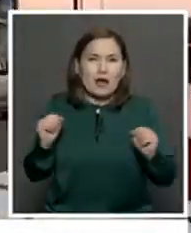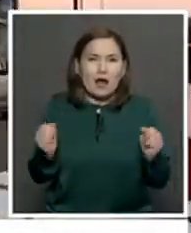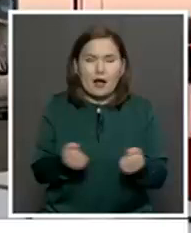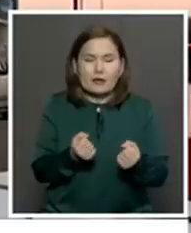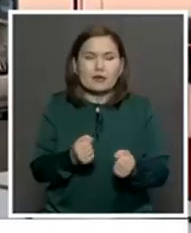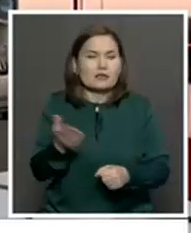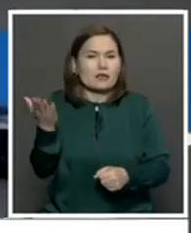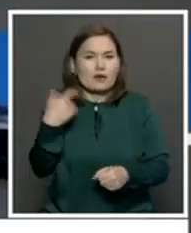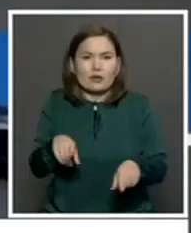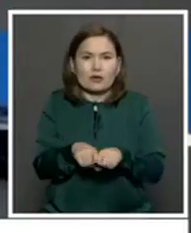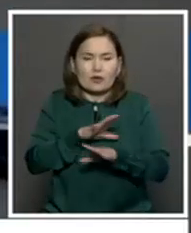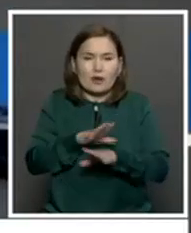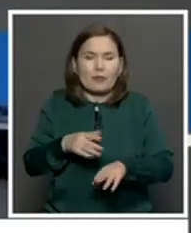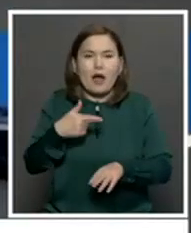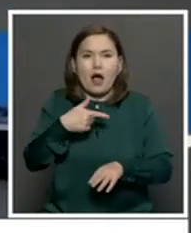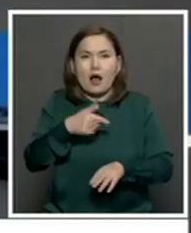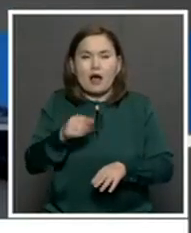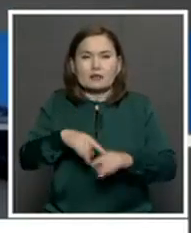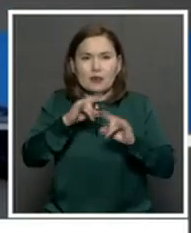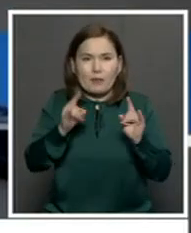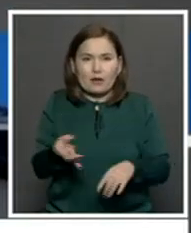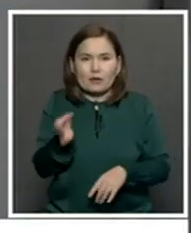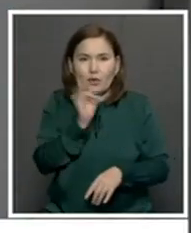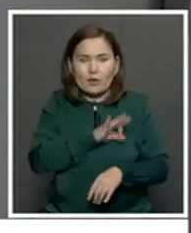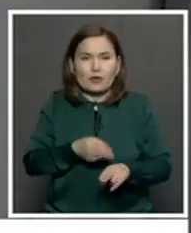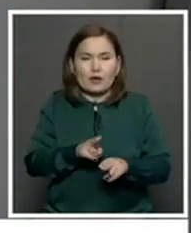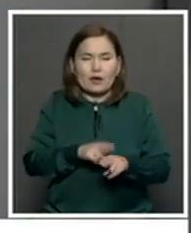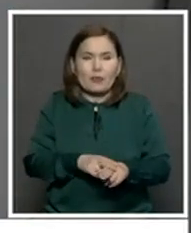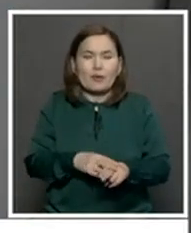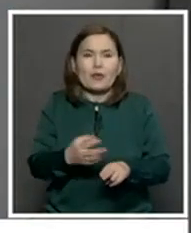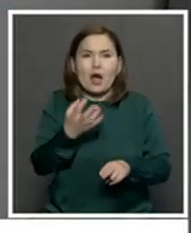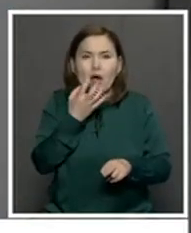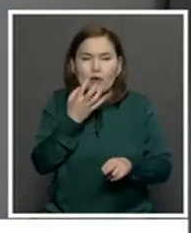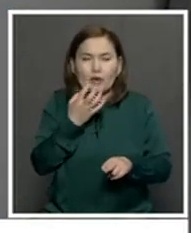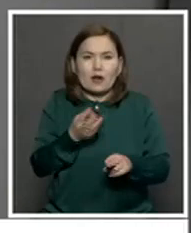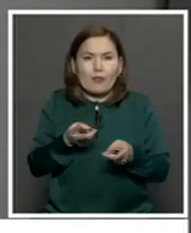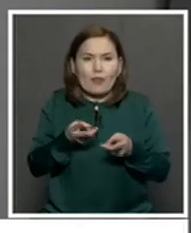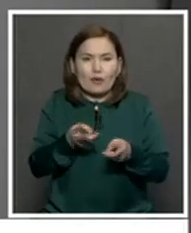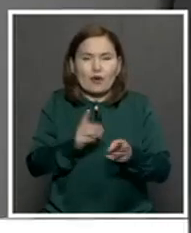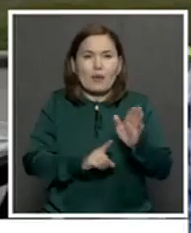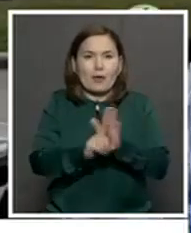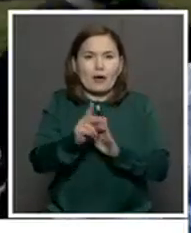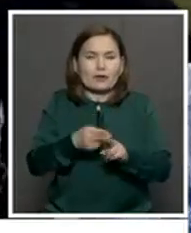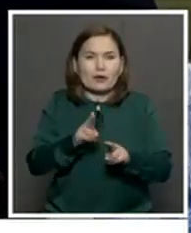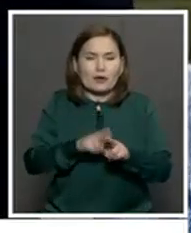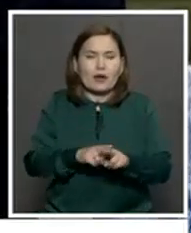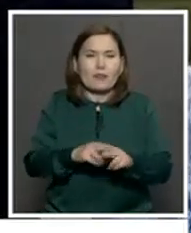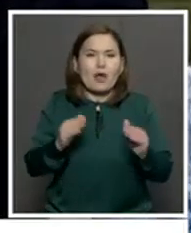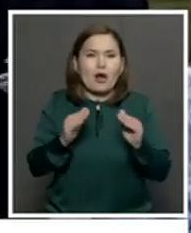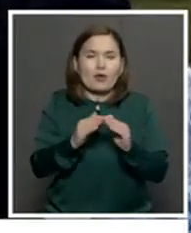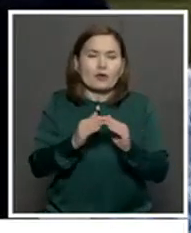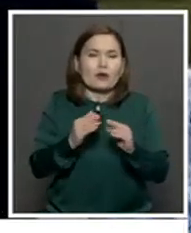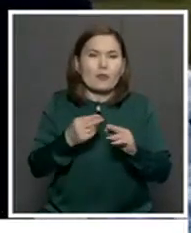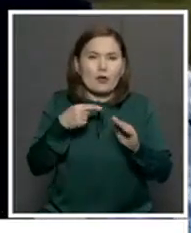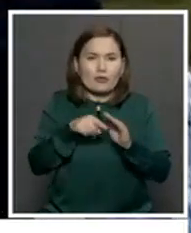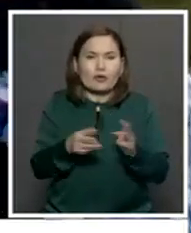көрмеген халық газ баллондары мен генераторларды қолданып, көліктерге жылынуға мәжбір. Оның салдары иіс тиіп өрттің шығуына